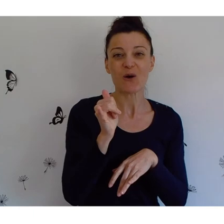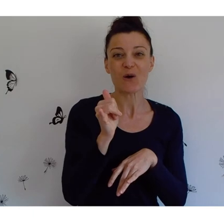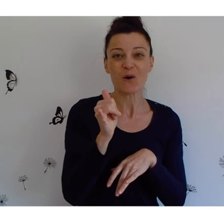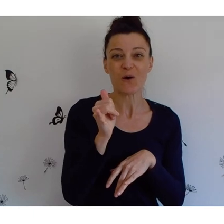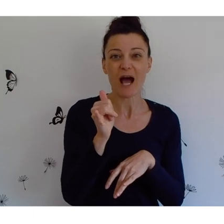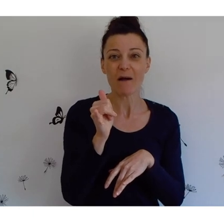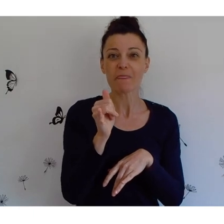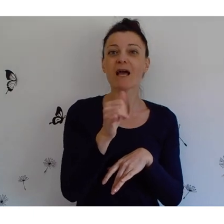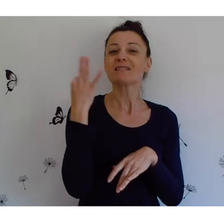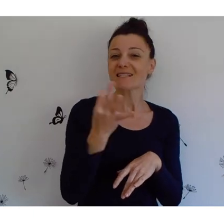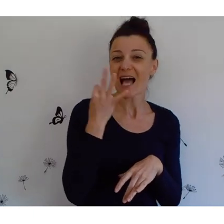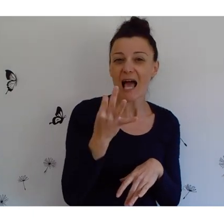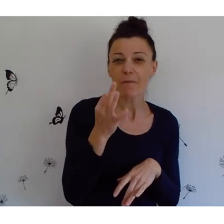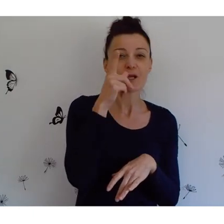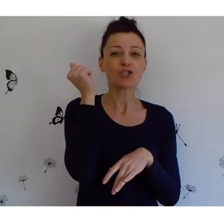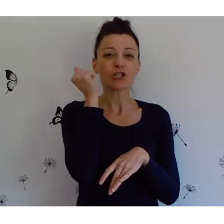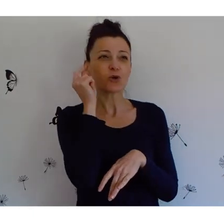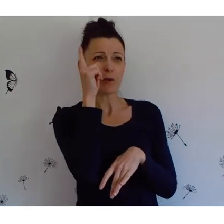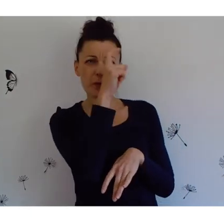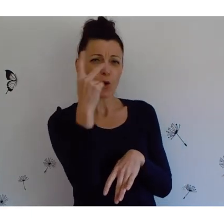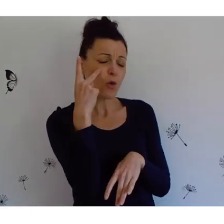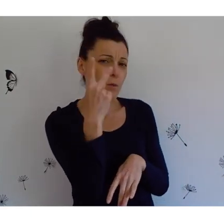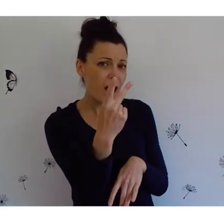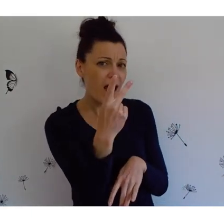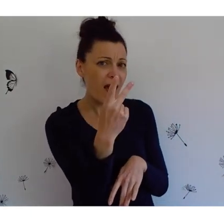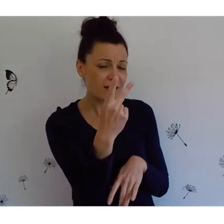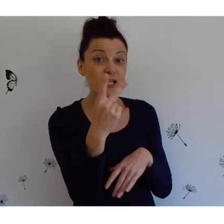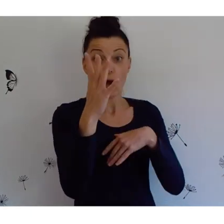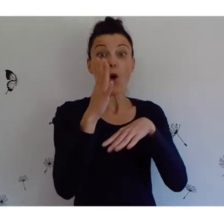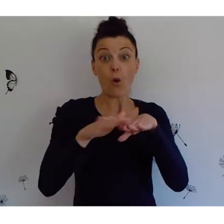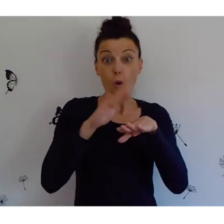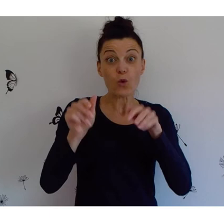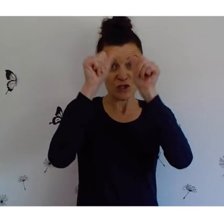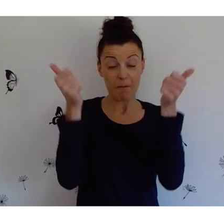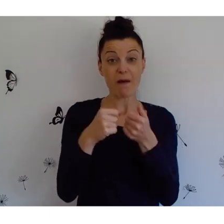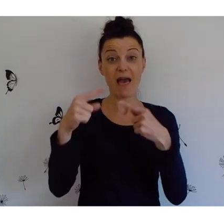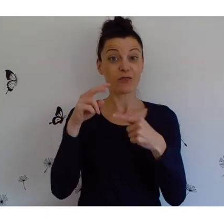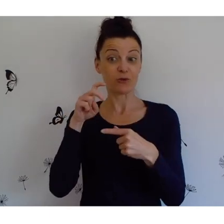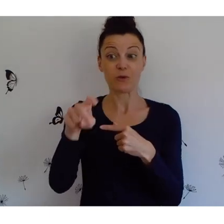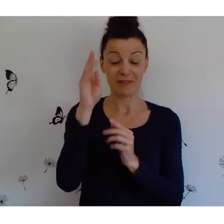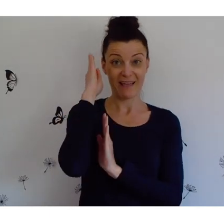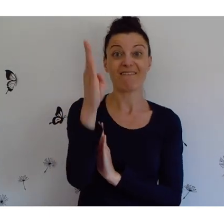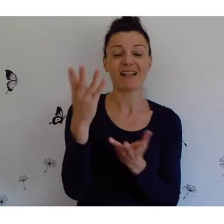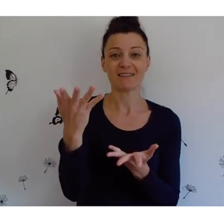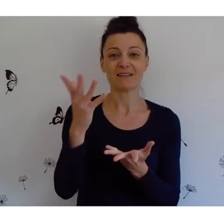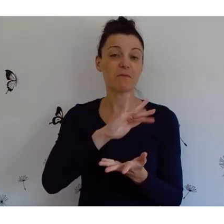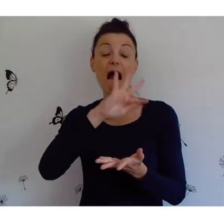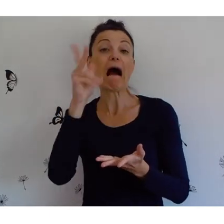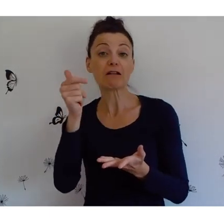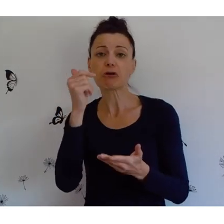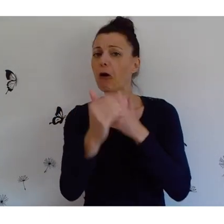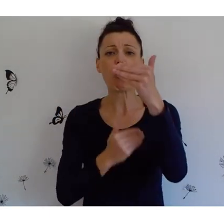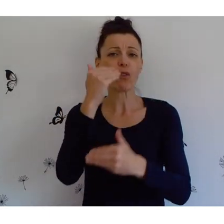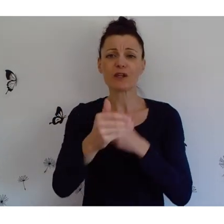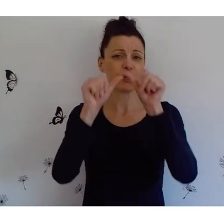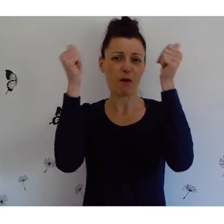utilizzò ogni volta che li vedeva preoccupati. Per il resto continuò a fare le cose a modo suo e si